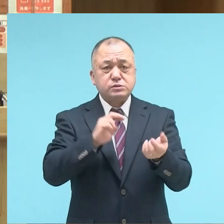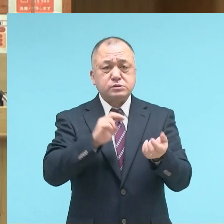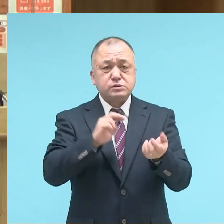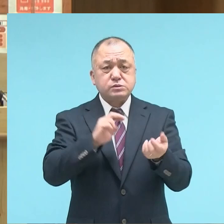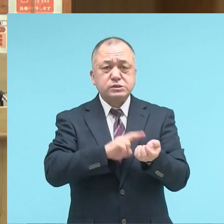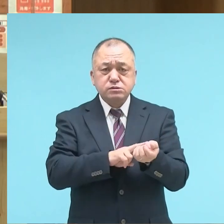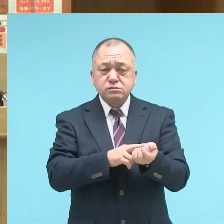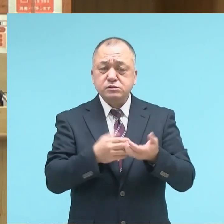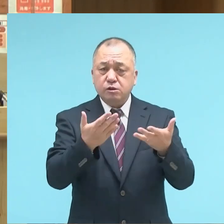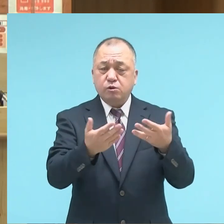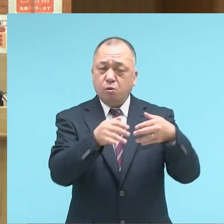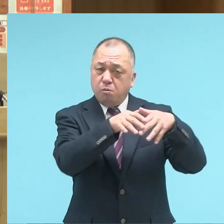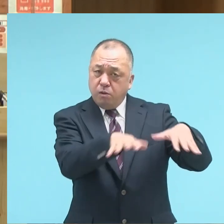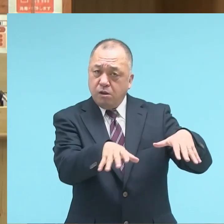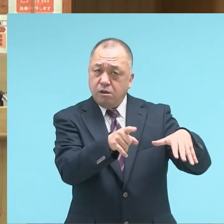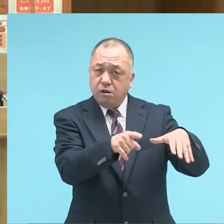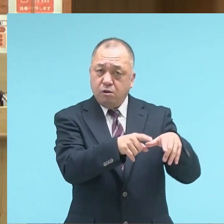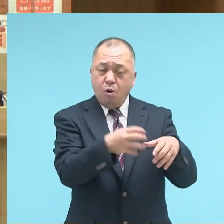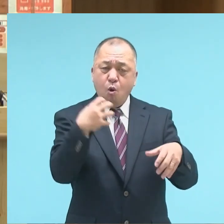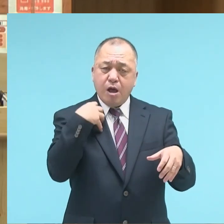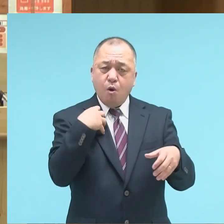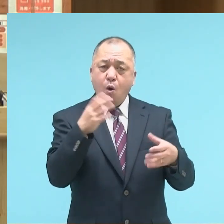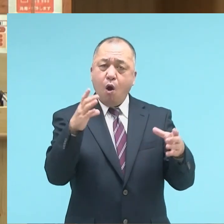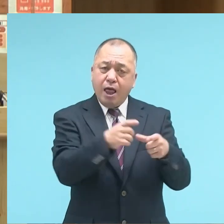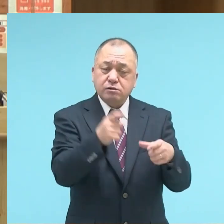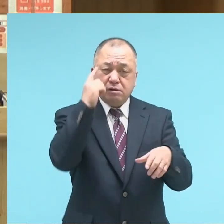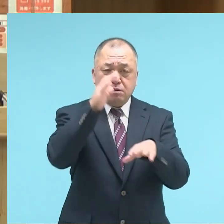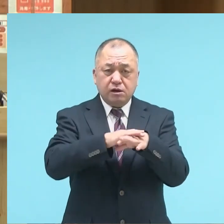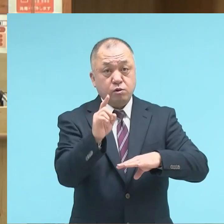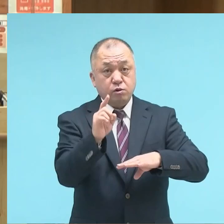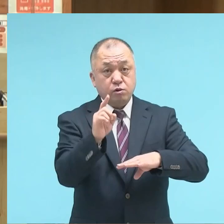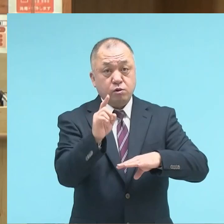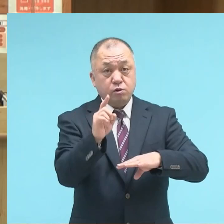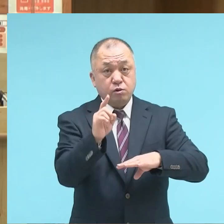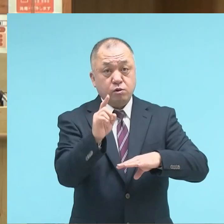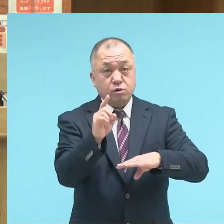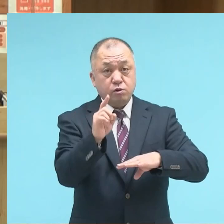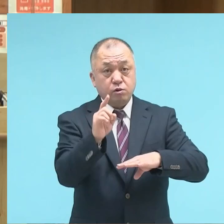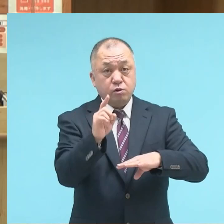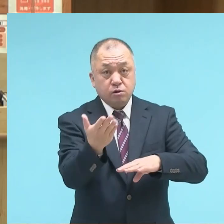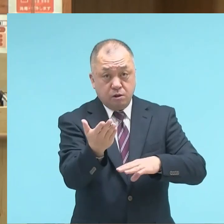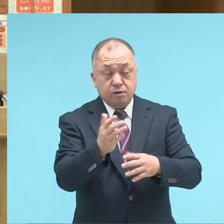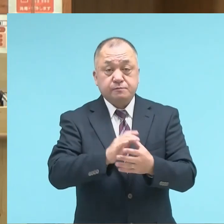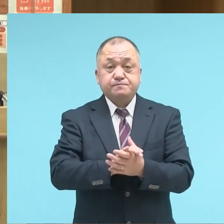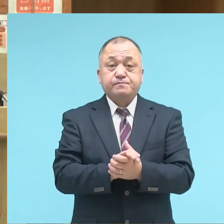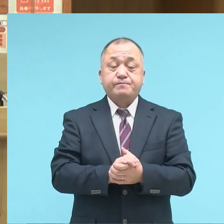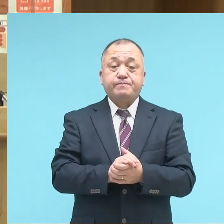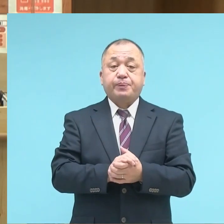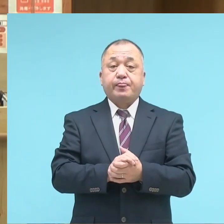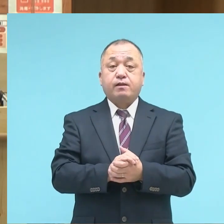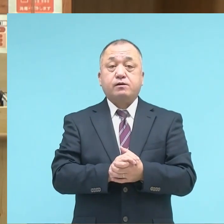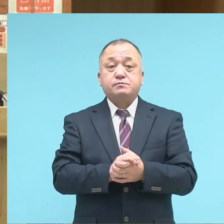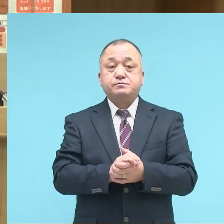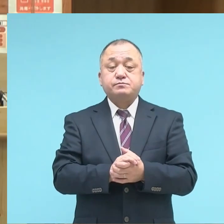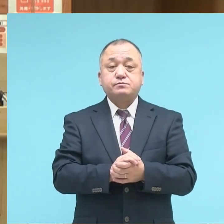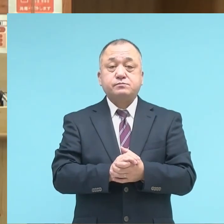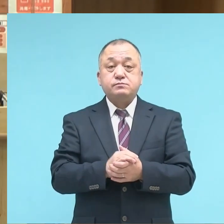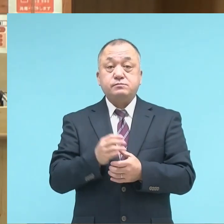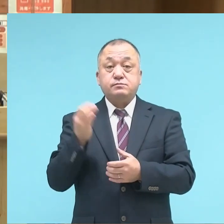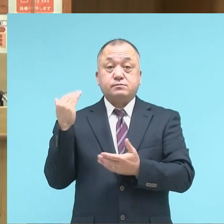体制の負荷を減らすということを矛盾はしないんでしょうか。 先ほど申し上げた人数のですね、ちょ